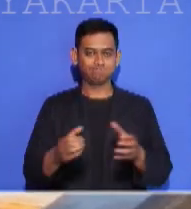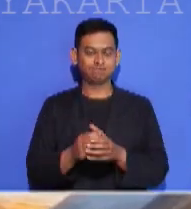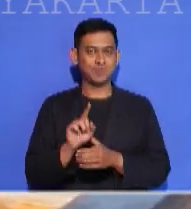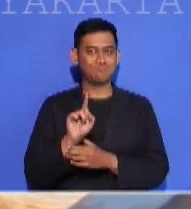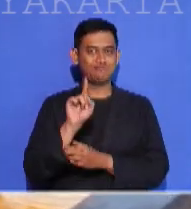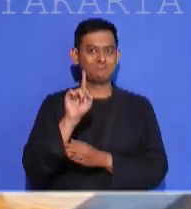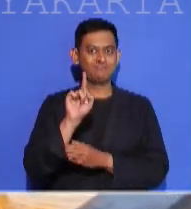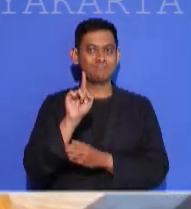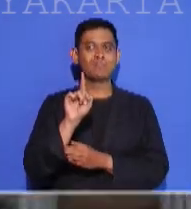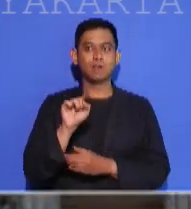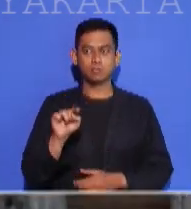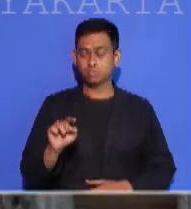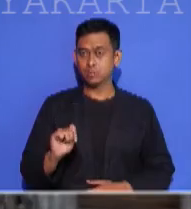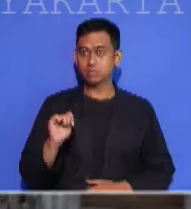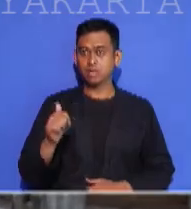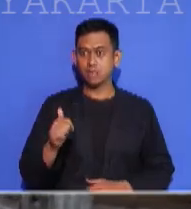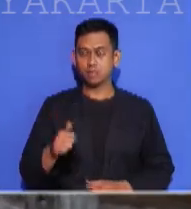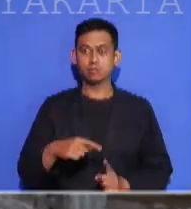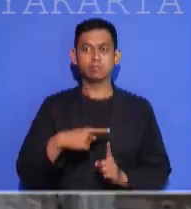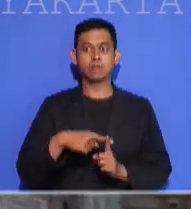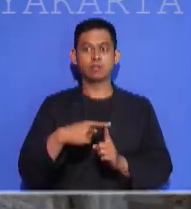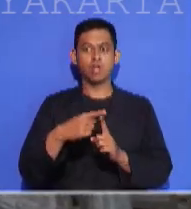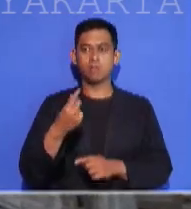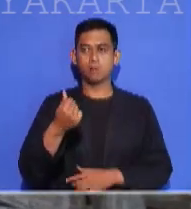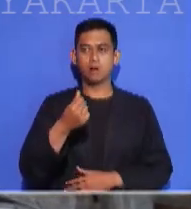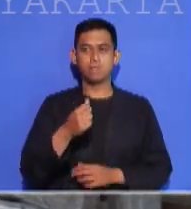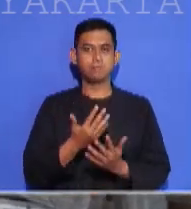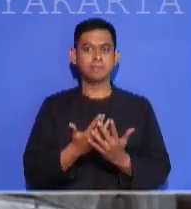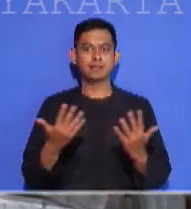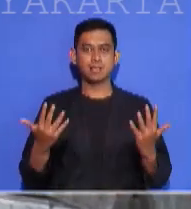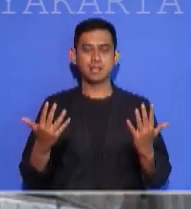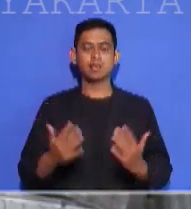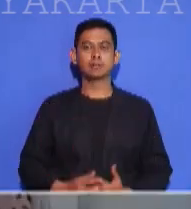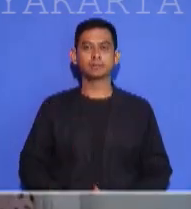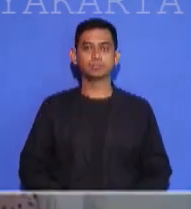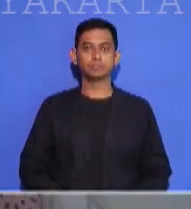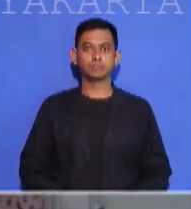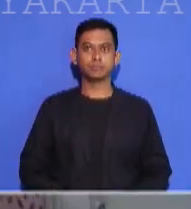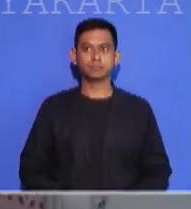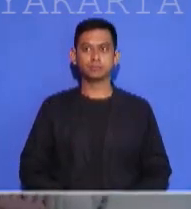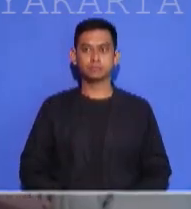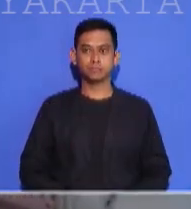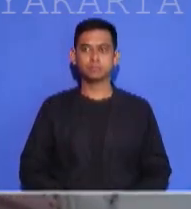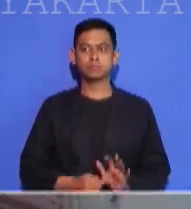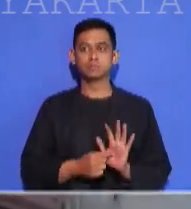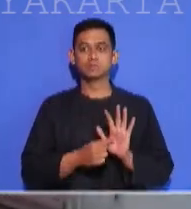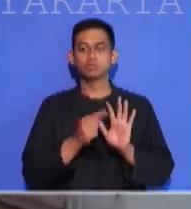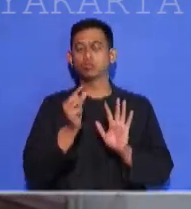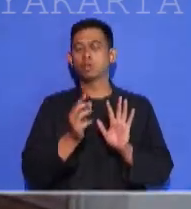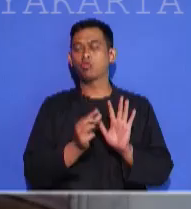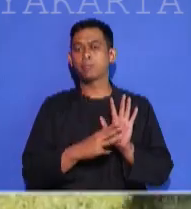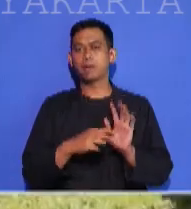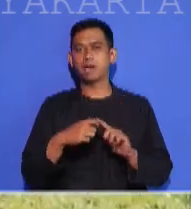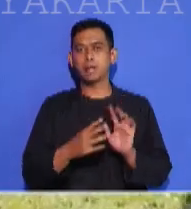ajab saged nikelaken karaharjanipun masyarakat. Lumantar pameran UMKM. Krido menika dipun gelar minangka